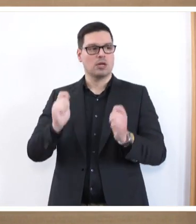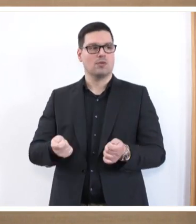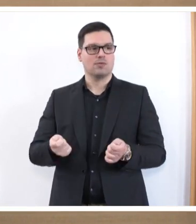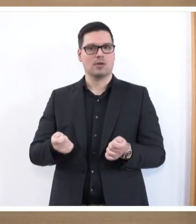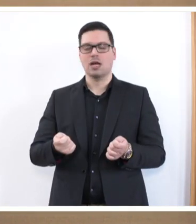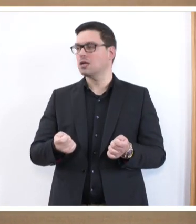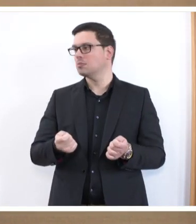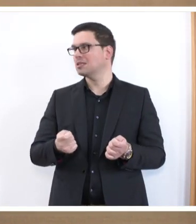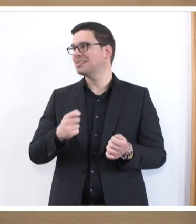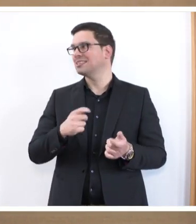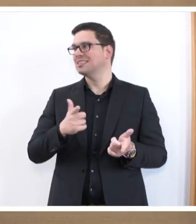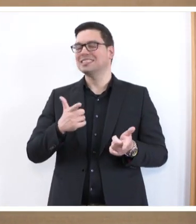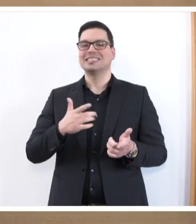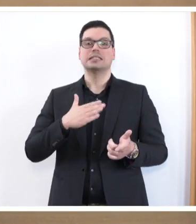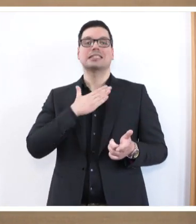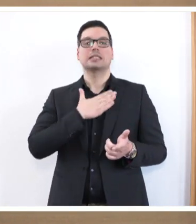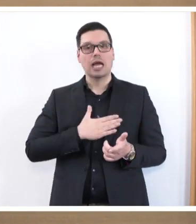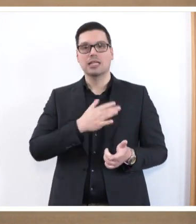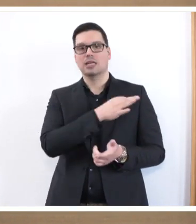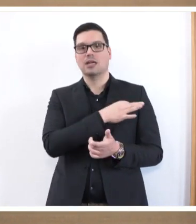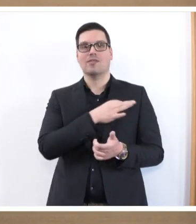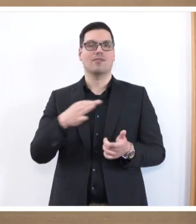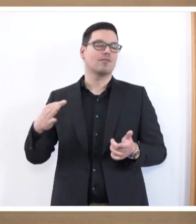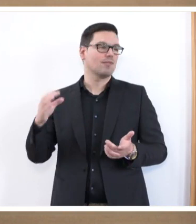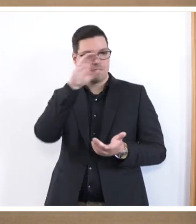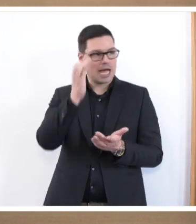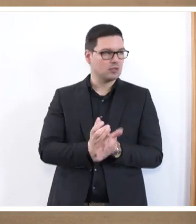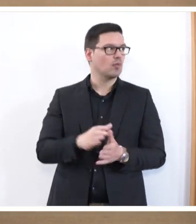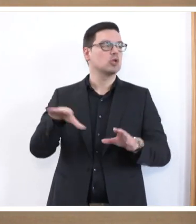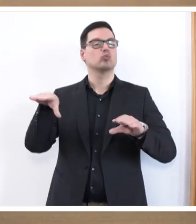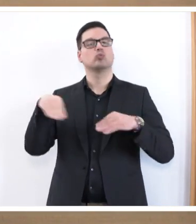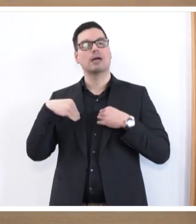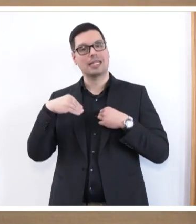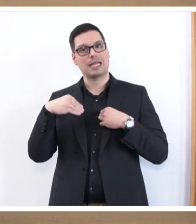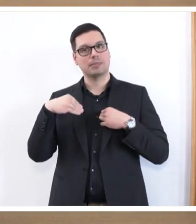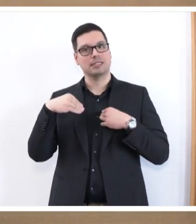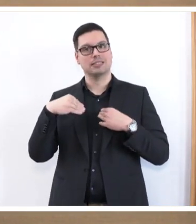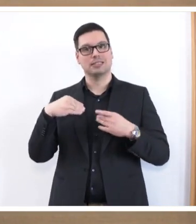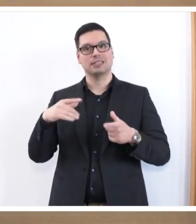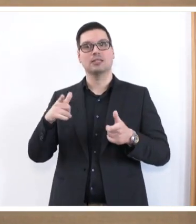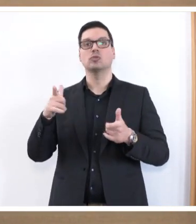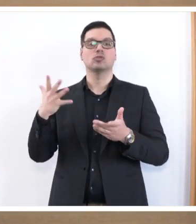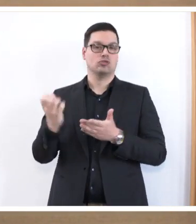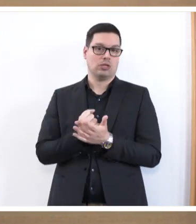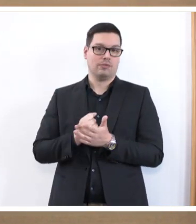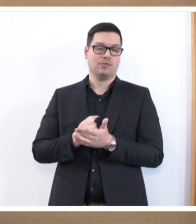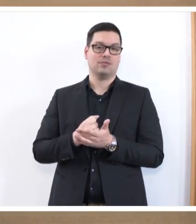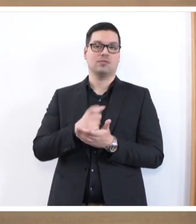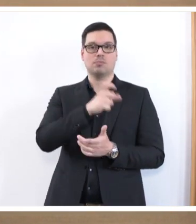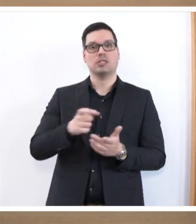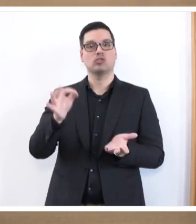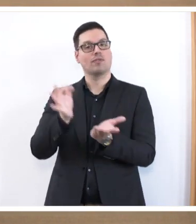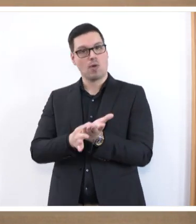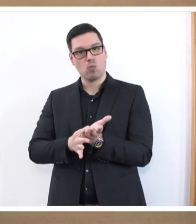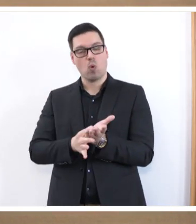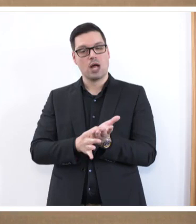Menschen gerne vor Ort Verantwortung übernehmen. Und das erreichen wir, indem wir die Menschen vor Ort in die Lage